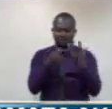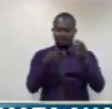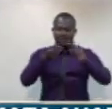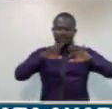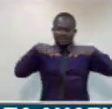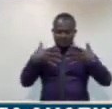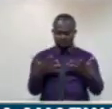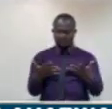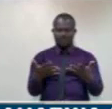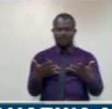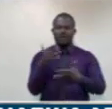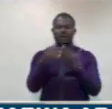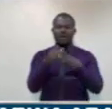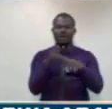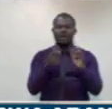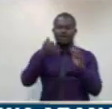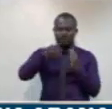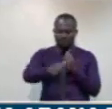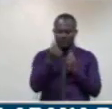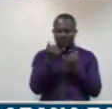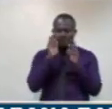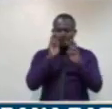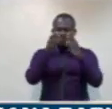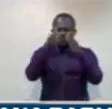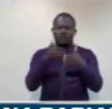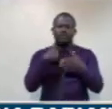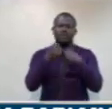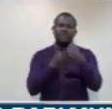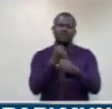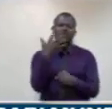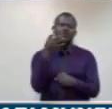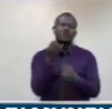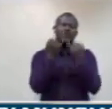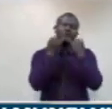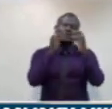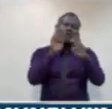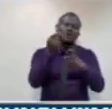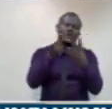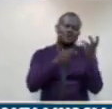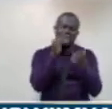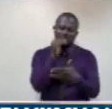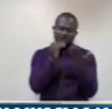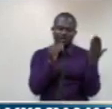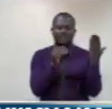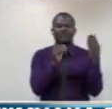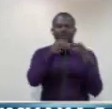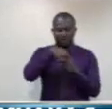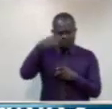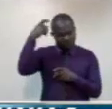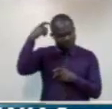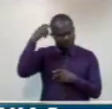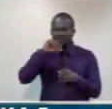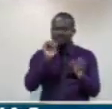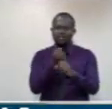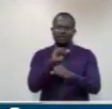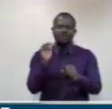byagenze ni gutya ni gutya ariko we urabona umuntu ufite imyaka 50 kujya kumubwira ngo ibyo uvuga hari byo barikize mu mutwe